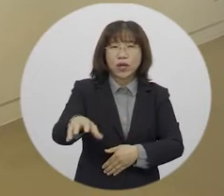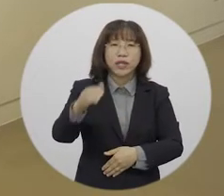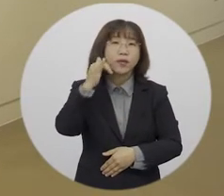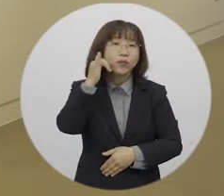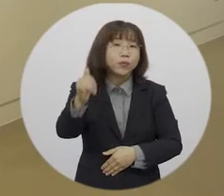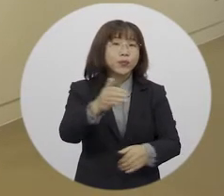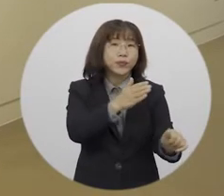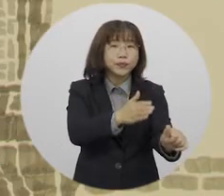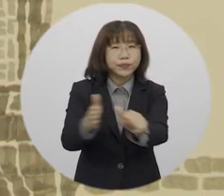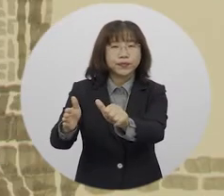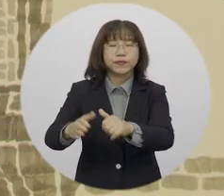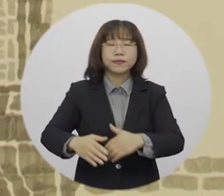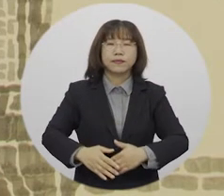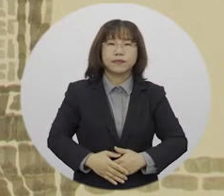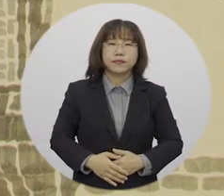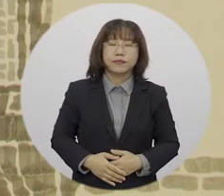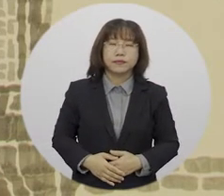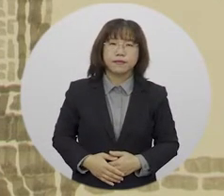겸재정선미술관으로 문의하면 됩니다.